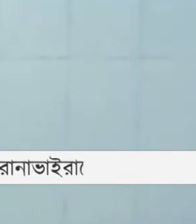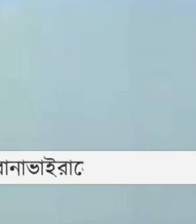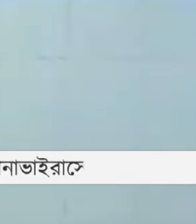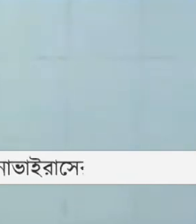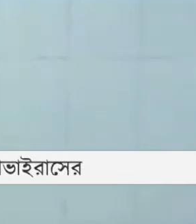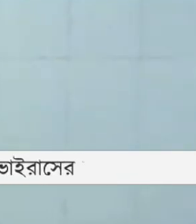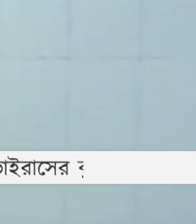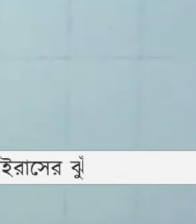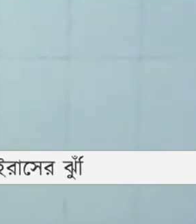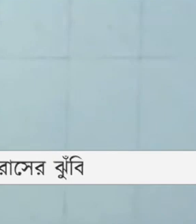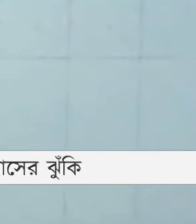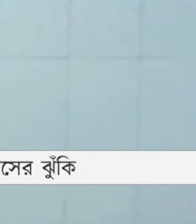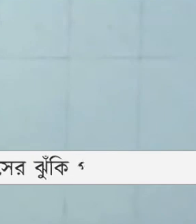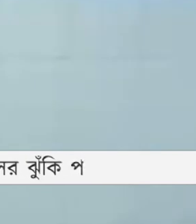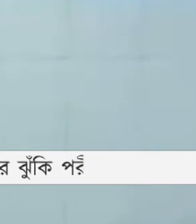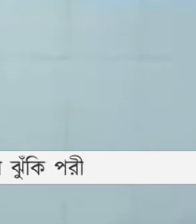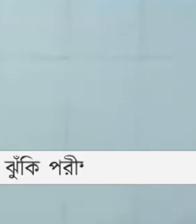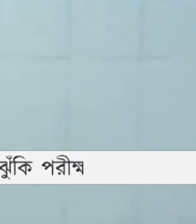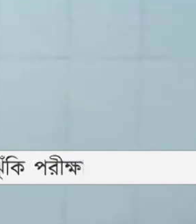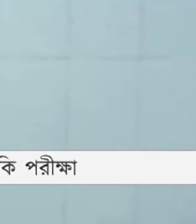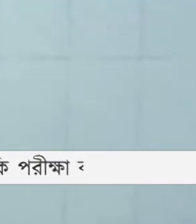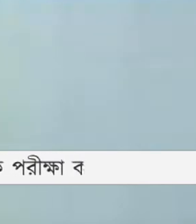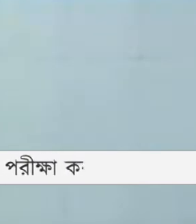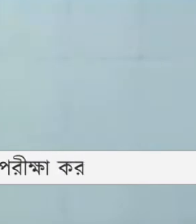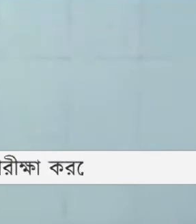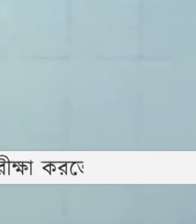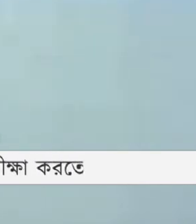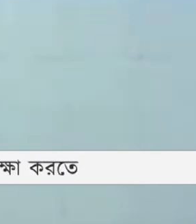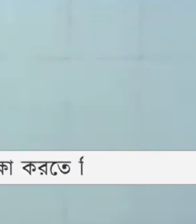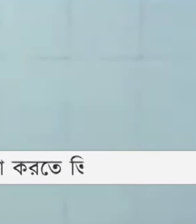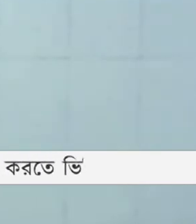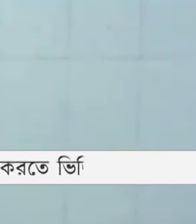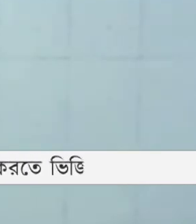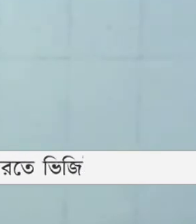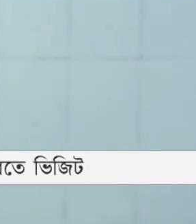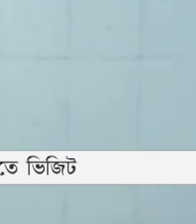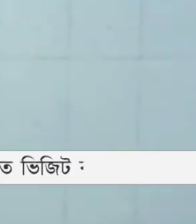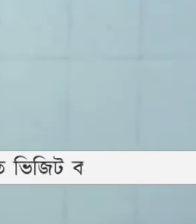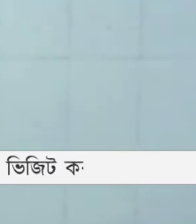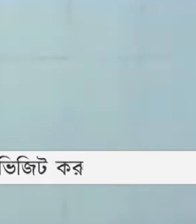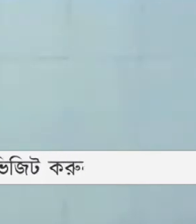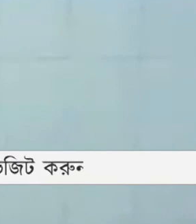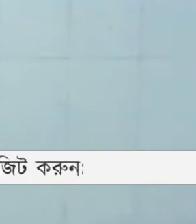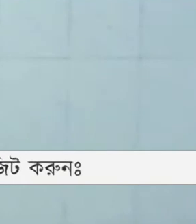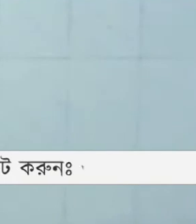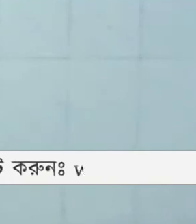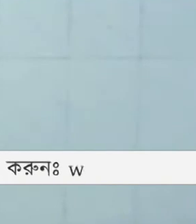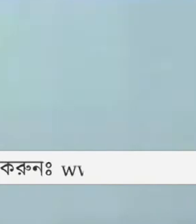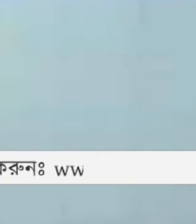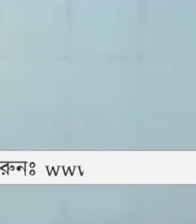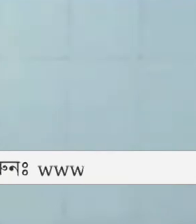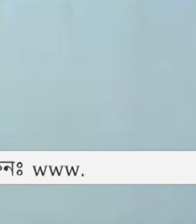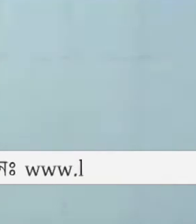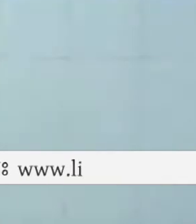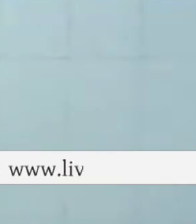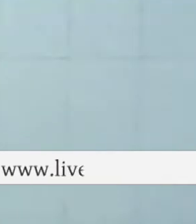37,63,63,076 জনকে হটলাইনের মাধ্যমে স্বাস্থ্য পরামর্শ দেওয়া হয়েছে। আমাদের চিকিৎসকরা প্রতিনিয়ত প্রশিক্ষণ নিচ্ছেন এবং গত